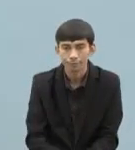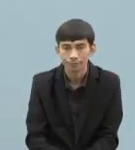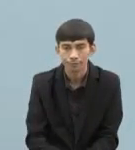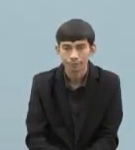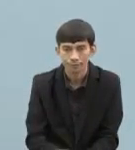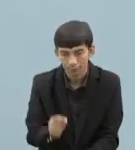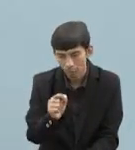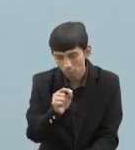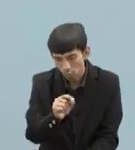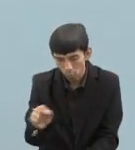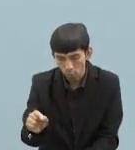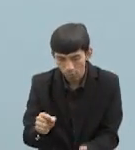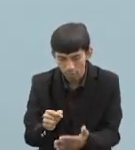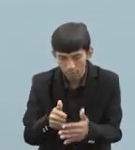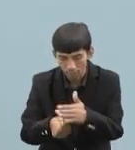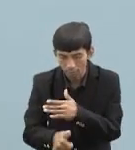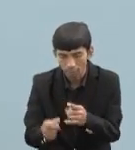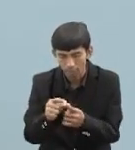cừu khổng bị màu.